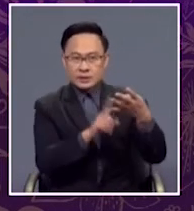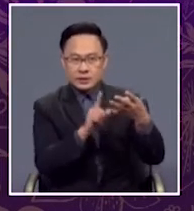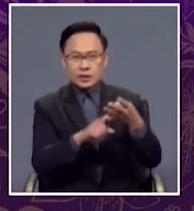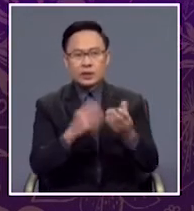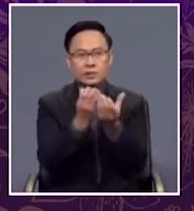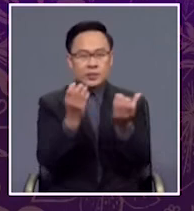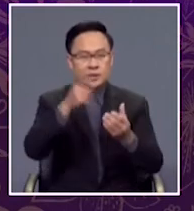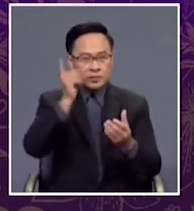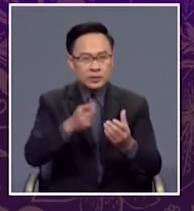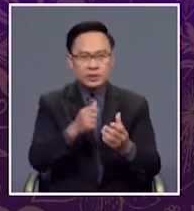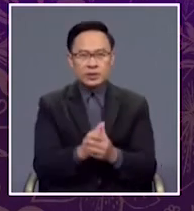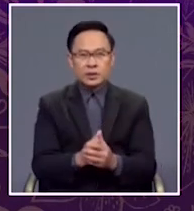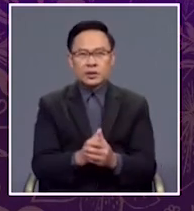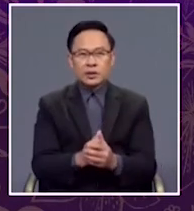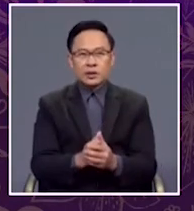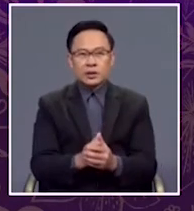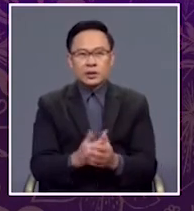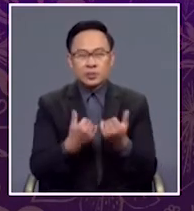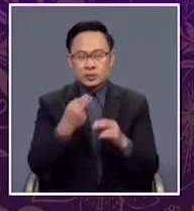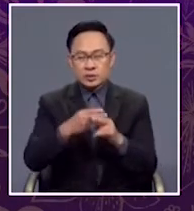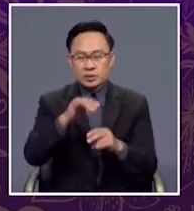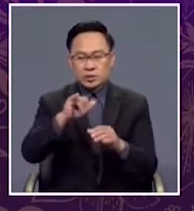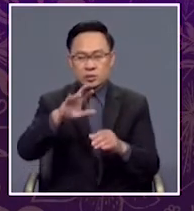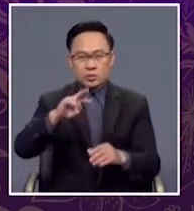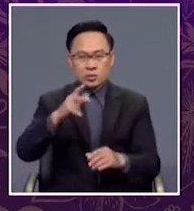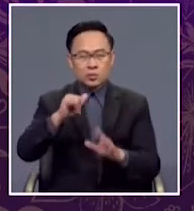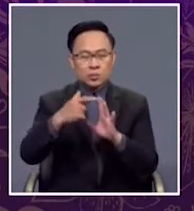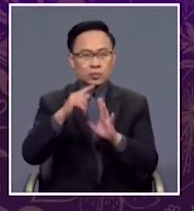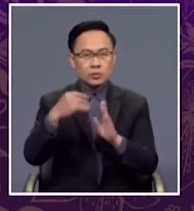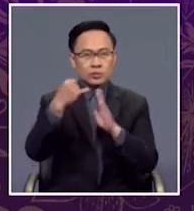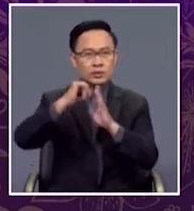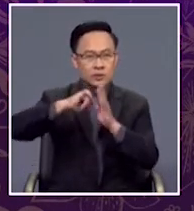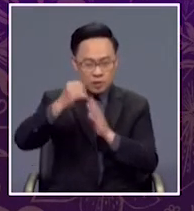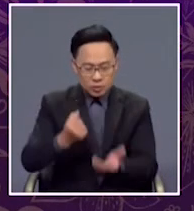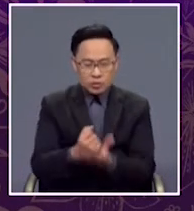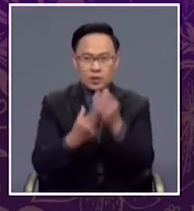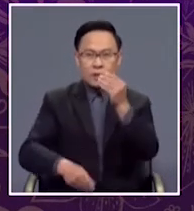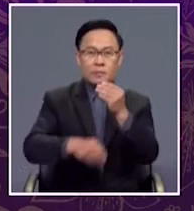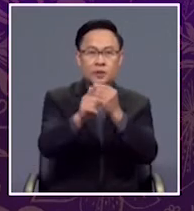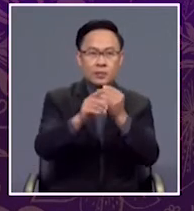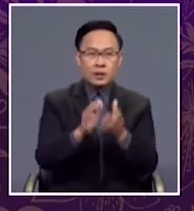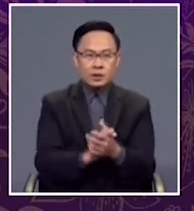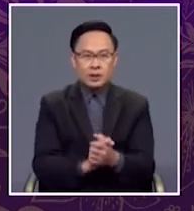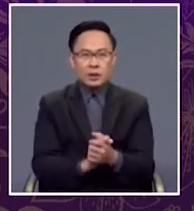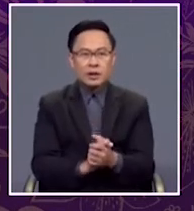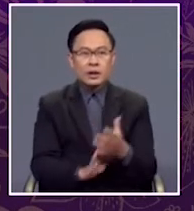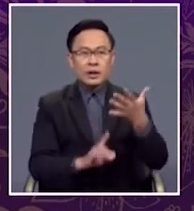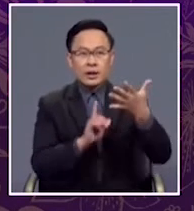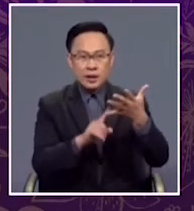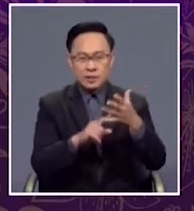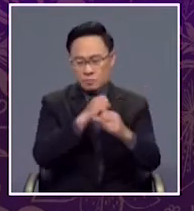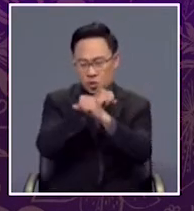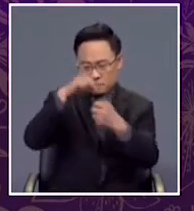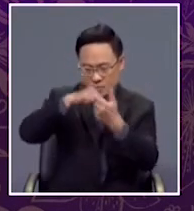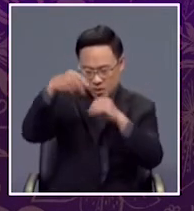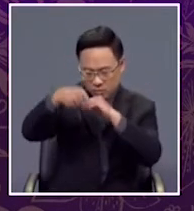จริงและโดยคุณยงยุทธพลอยทับทิมจากจังหวัดเชียงใหม่ที่ร่วมแต่งเพิ่มเติมว่า5ปราบปรามทุจริตคอร์รัป